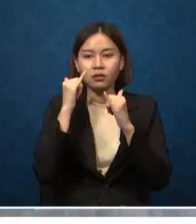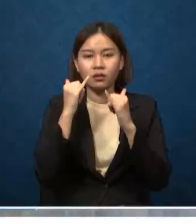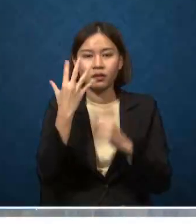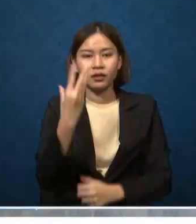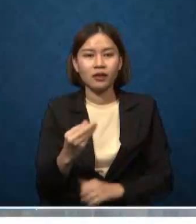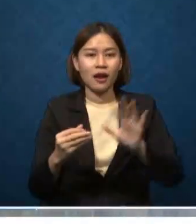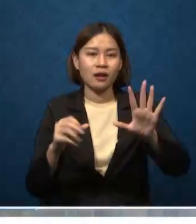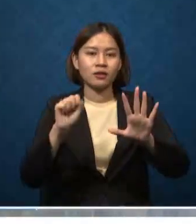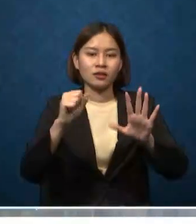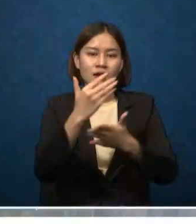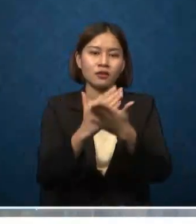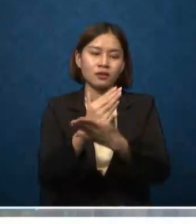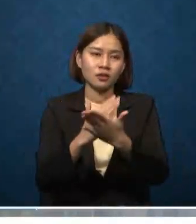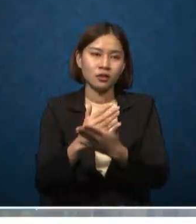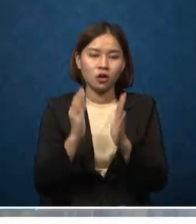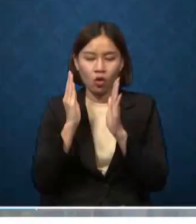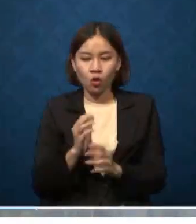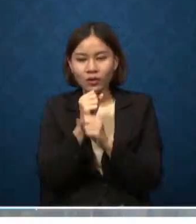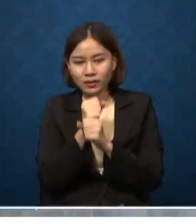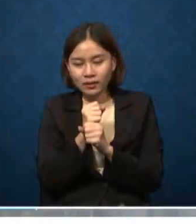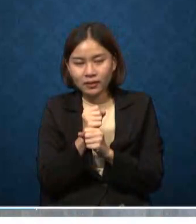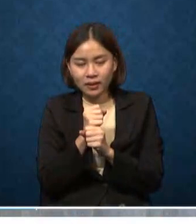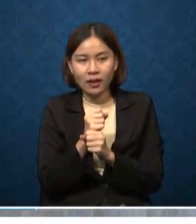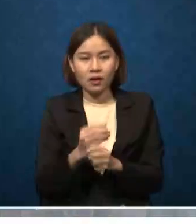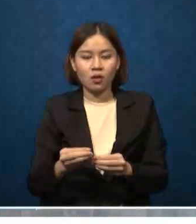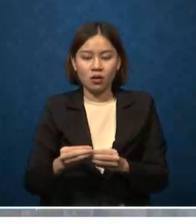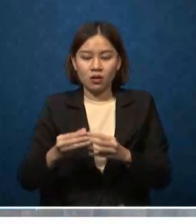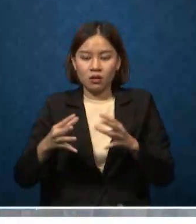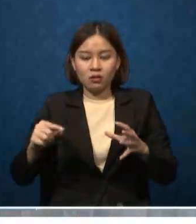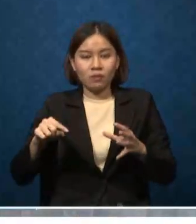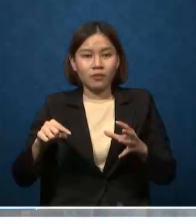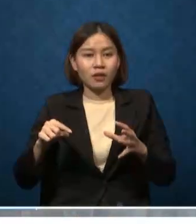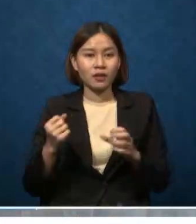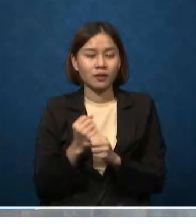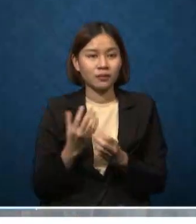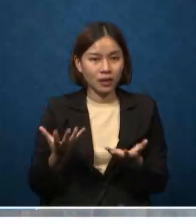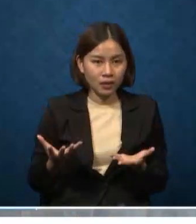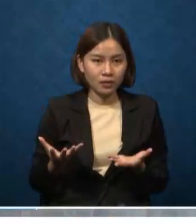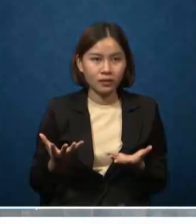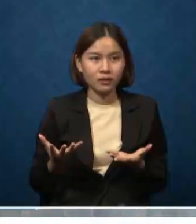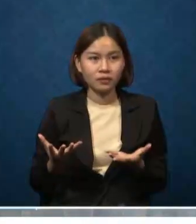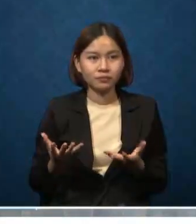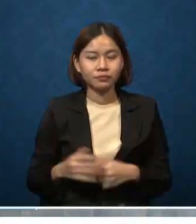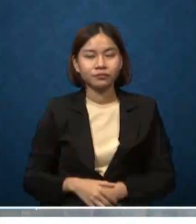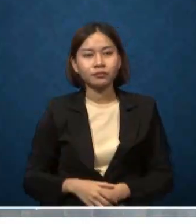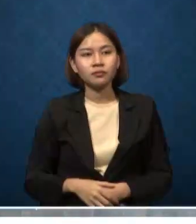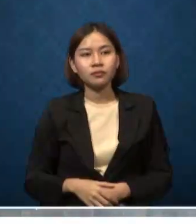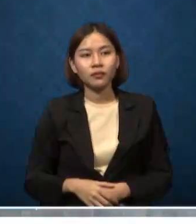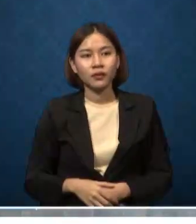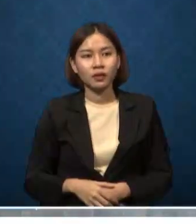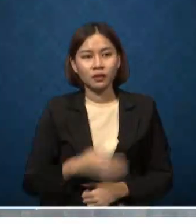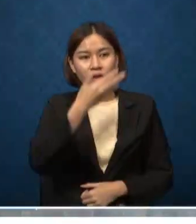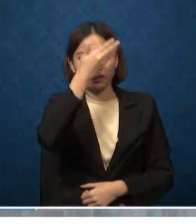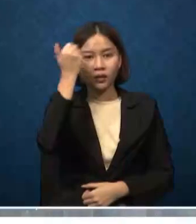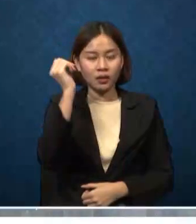แล้วเรามีผู้สูงวัยสูงขึ้นเราก็จะรับมือตรงนี้ซึ่งผมเรียนแล้วแล้วมืออดีตนะครับแต่เราจะอย่าลืม